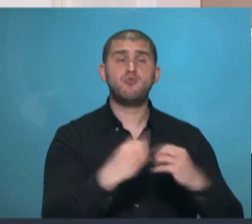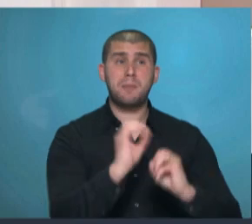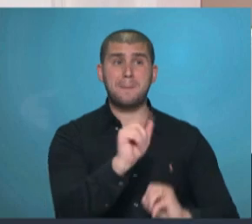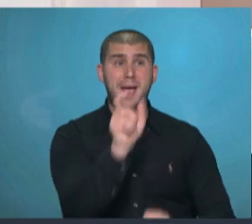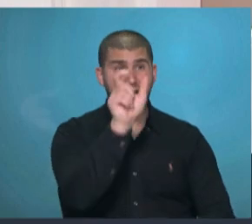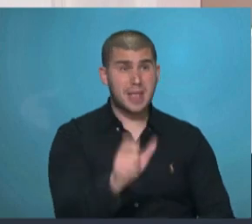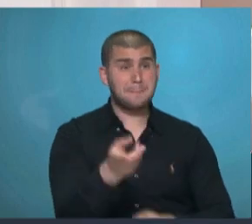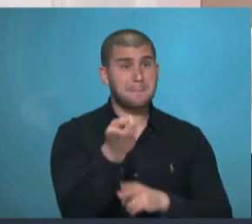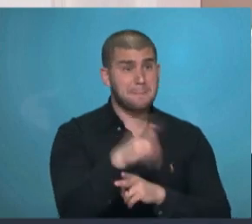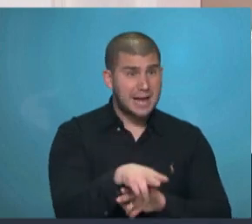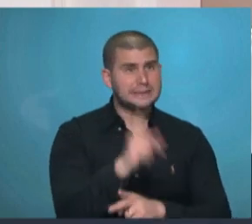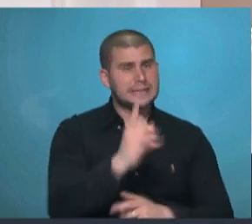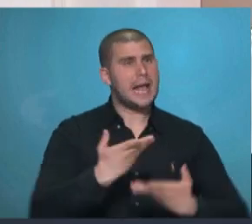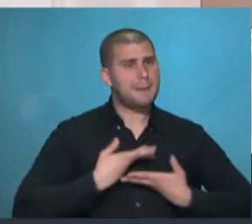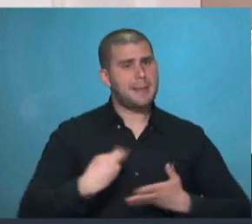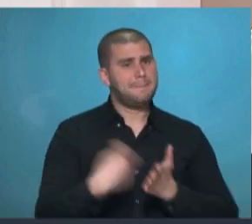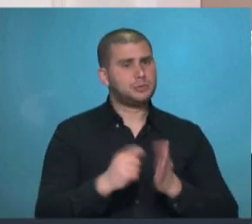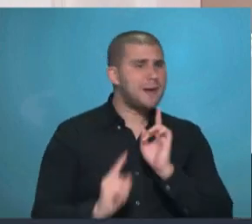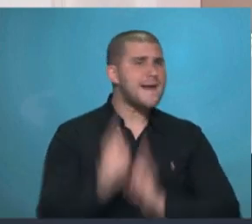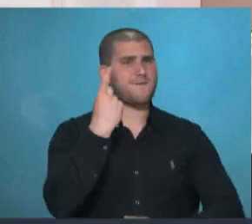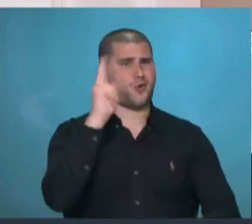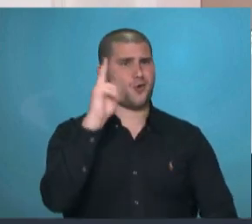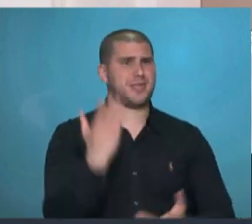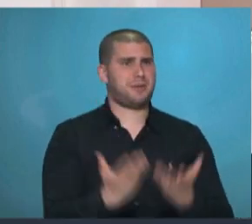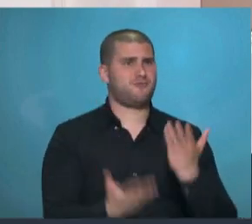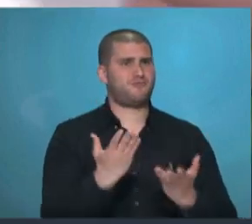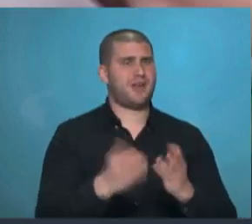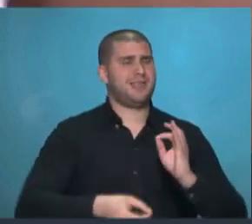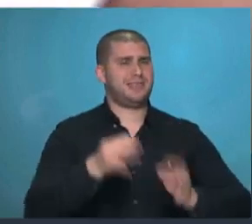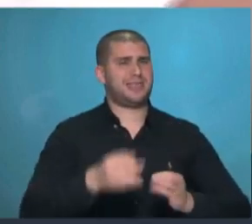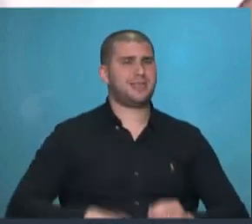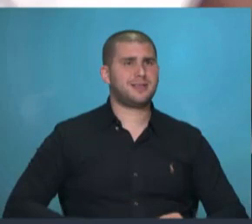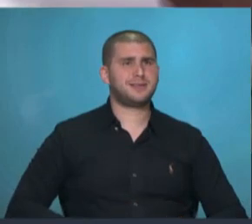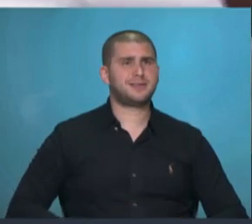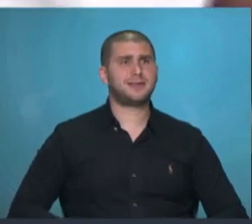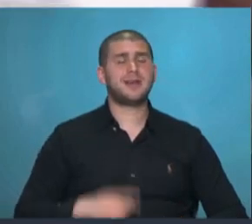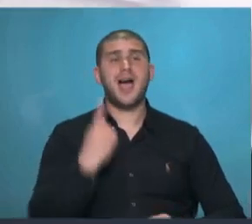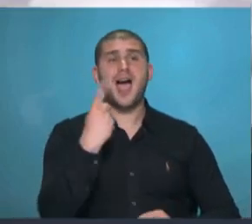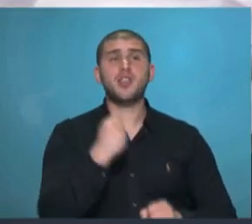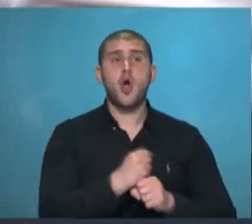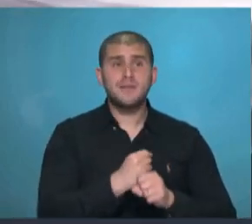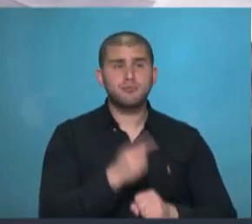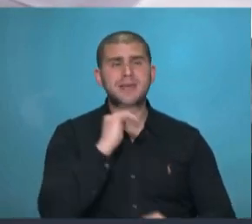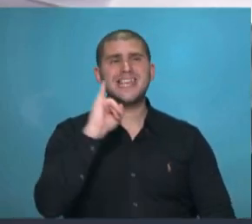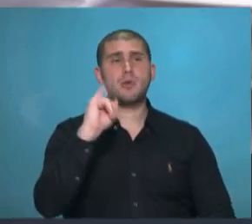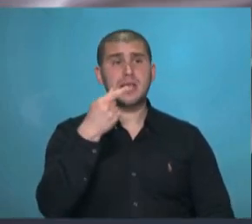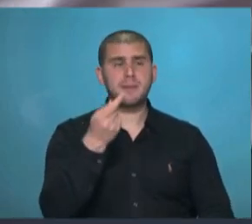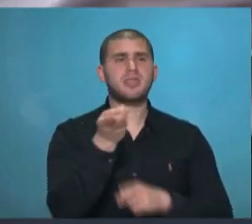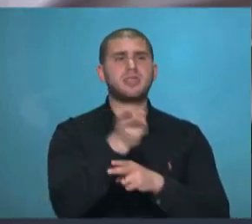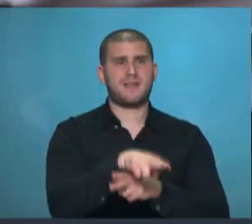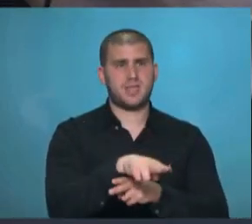זה שהלך לעולמו צריכה לקבל פיצוי גבוה יותר לפי הדין הרגיל. אחד העובדים האלה הוא י' ג' שהלך